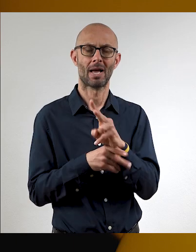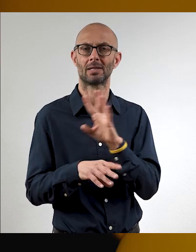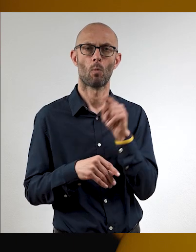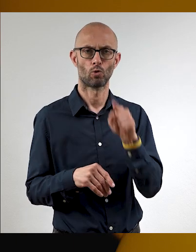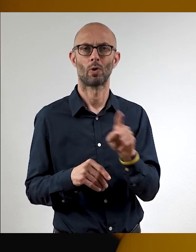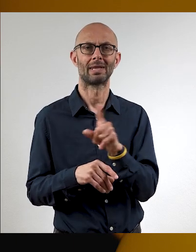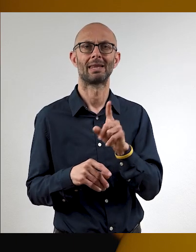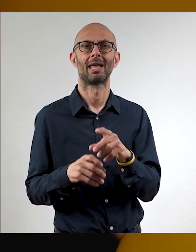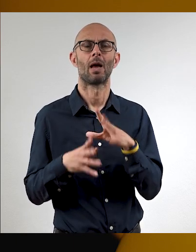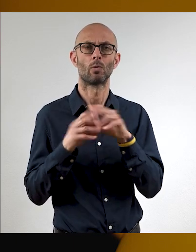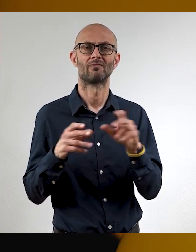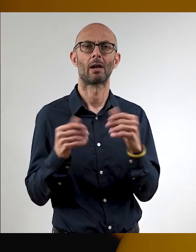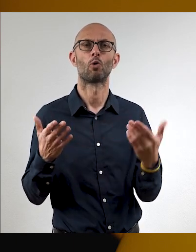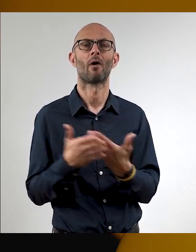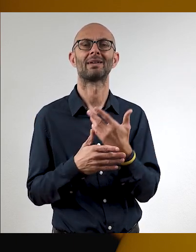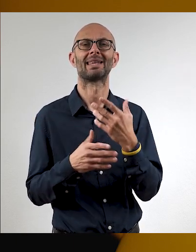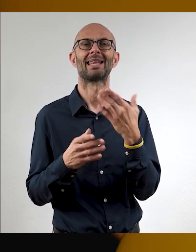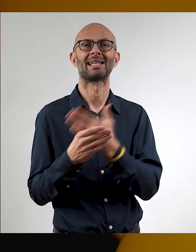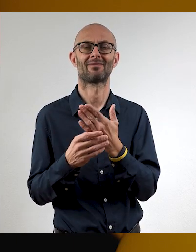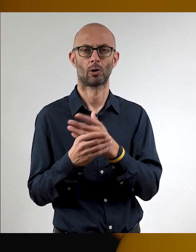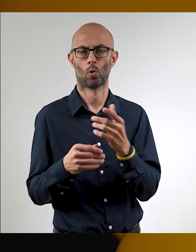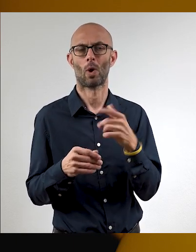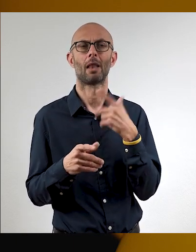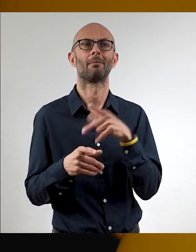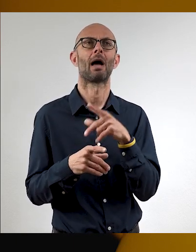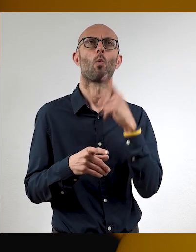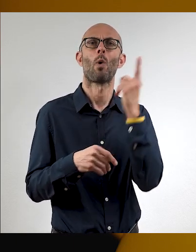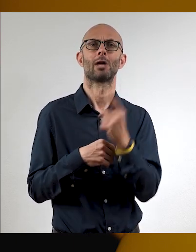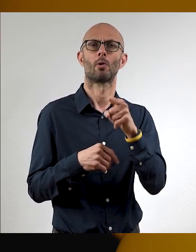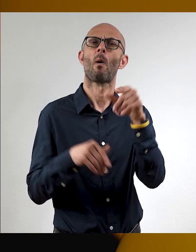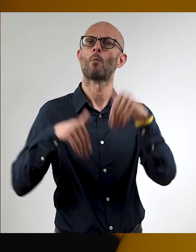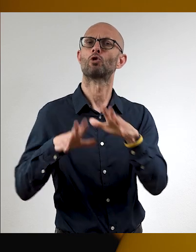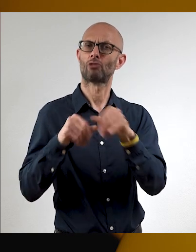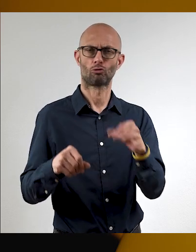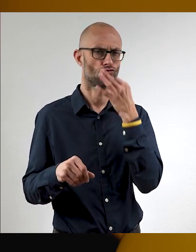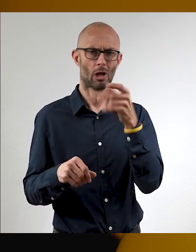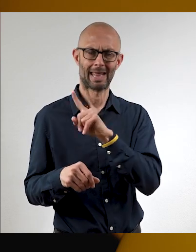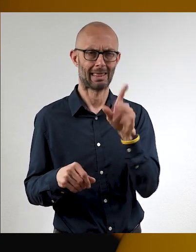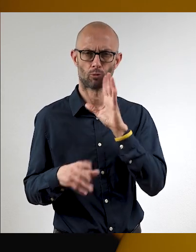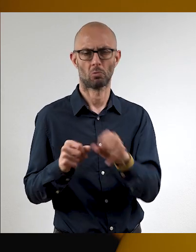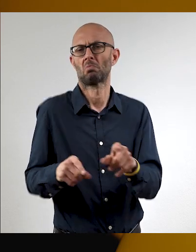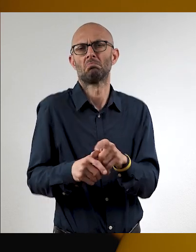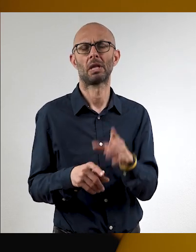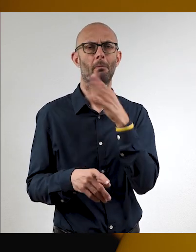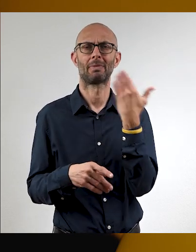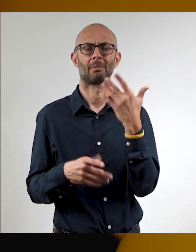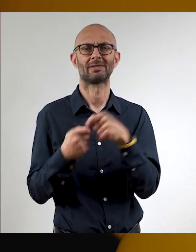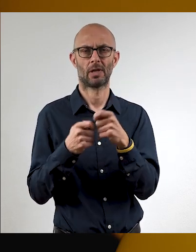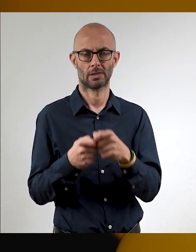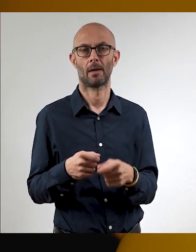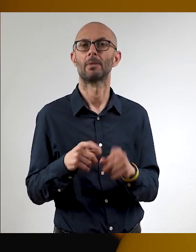to, da ne produciramo na svetu ali pa to ukazujemo, to moraš narediti in če tega ne narediš, potem nima smisla.